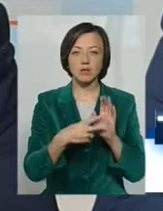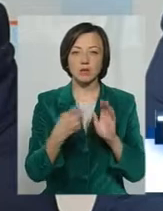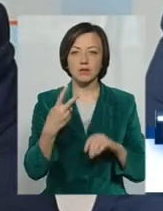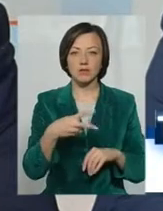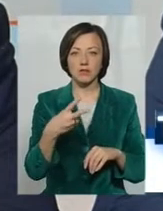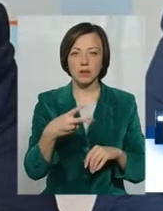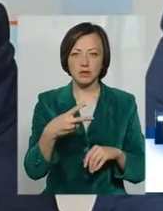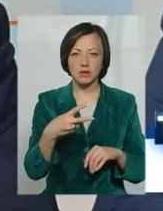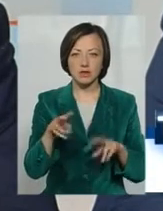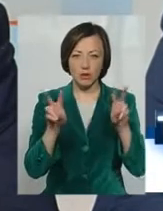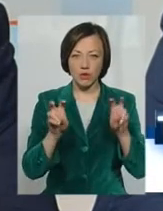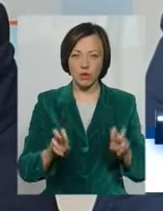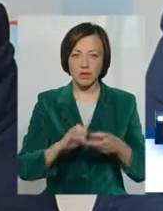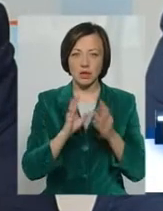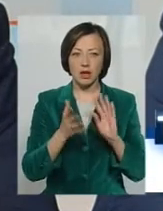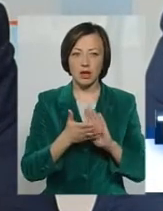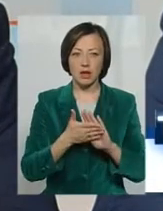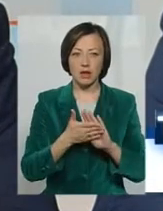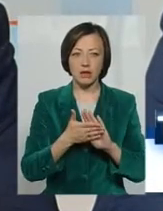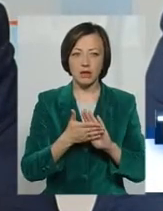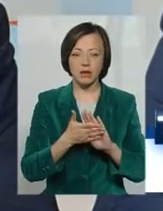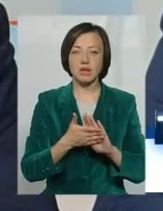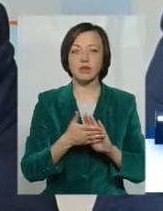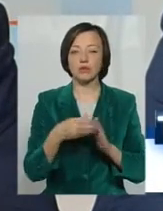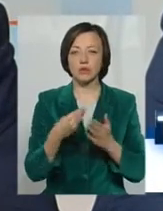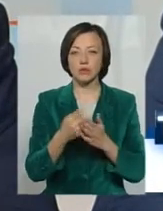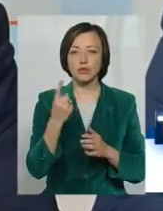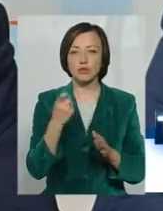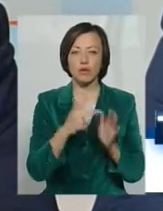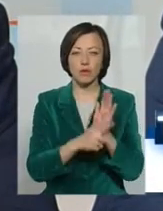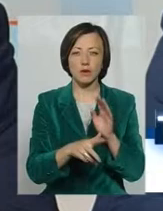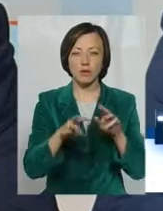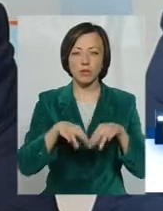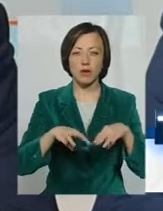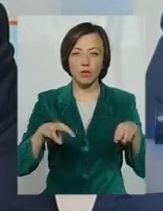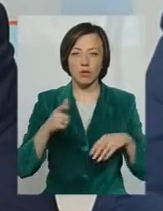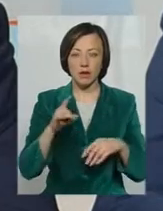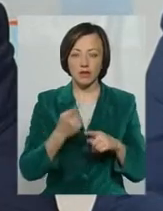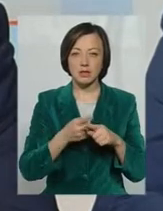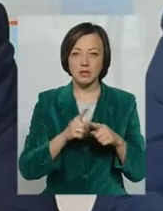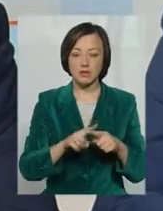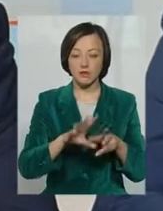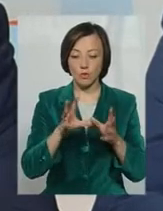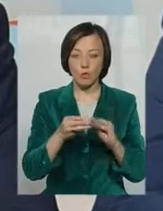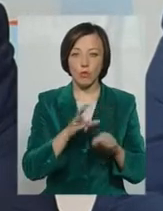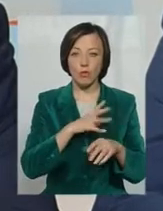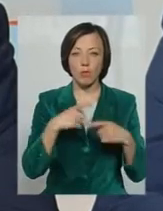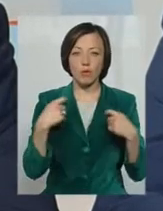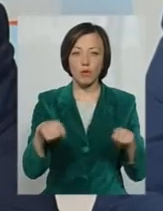1721 лотів на загальну суму більше 186 мільйонів гривень. З даних активів було продано